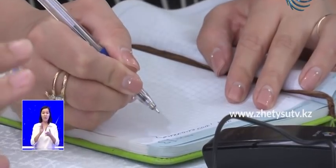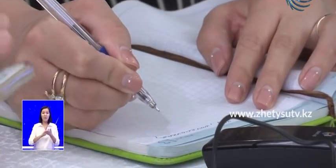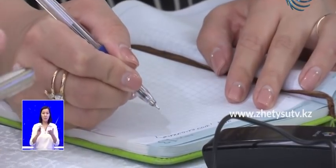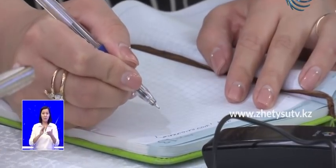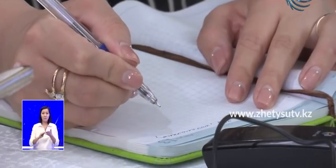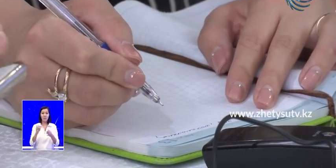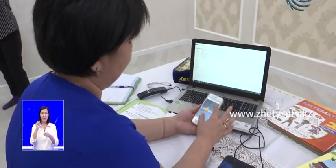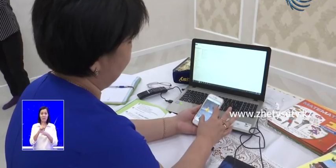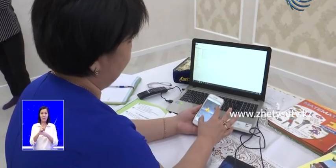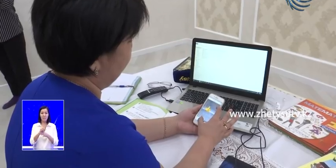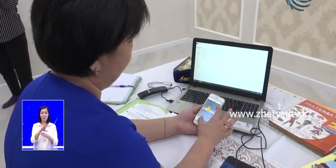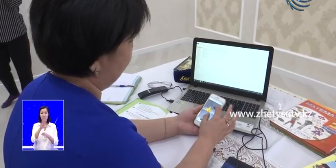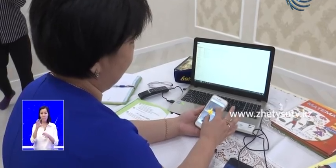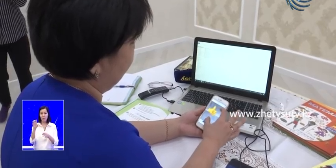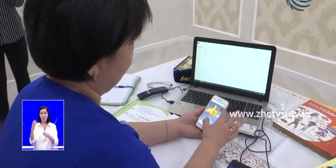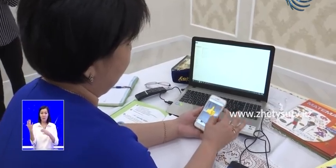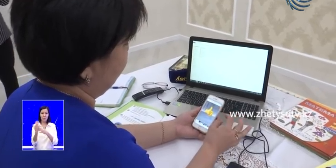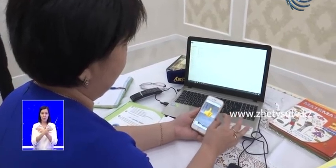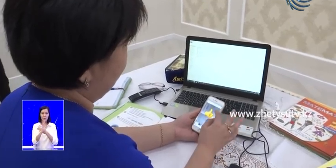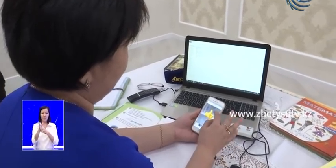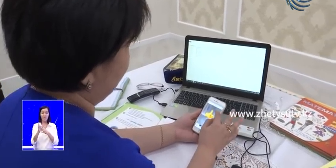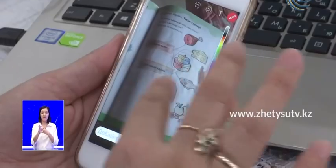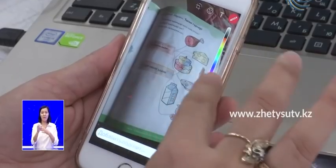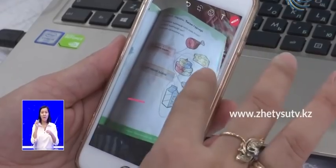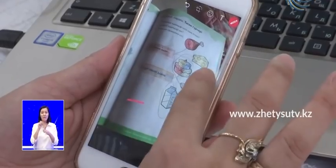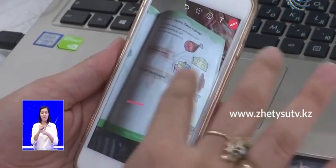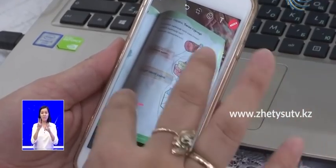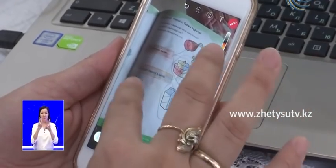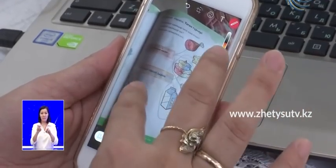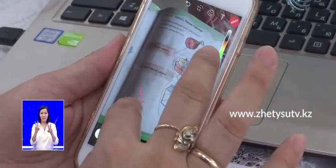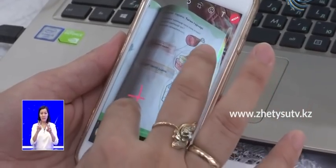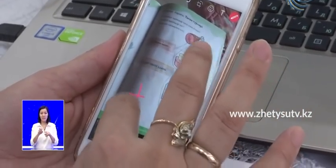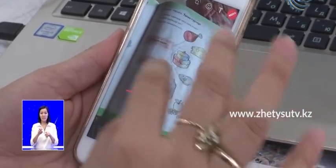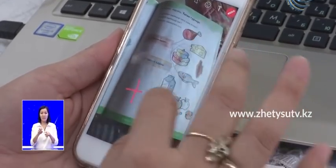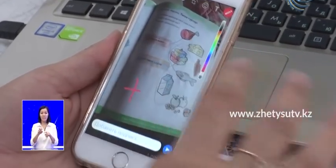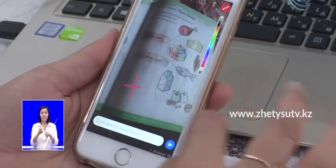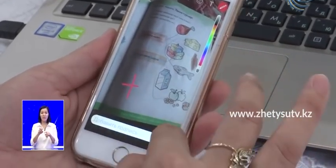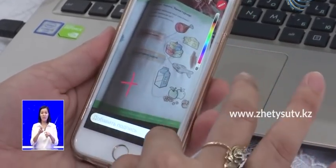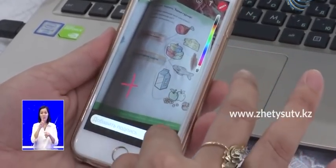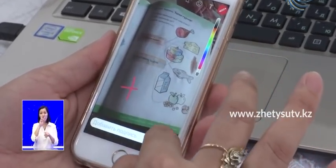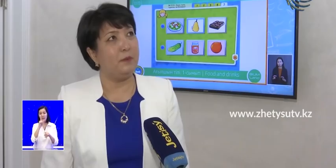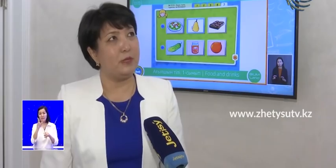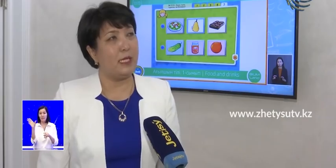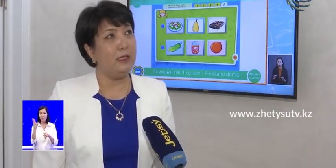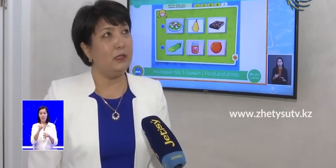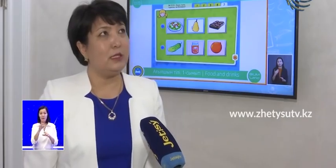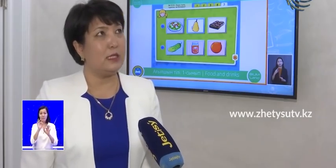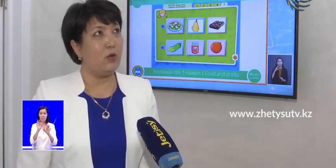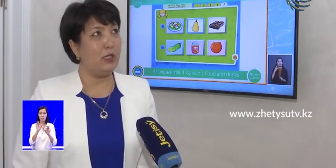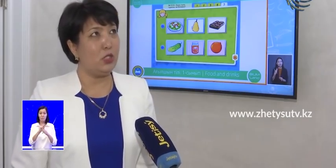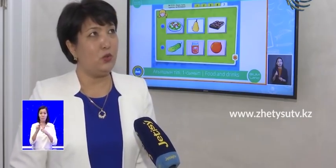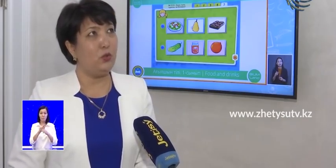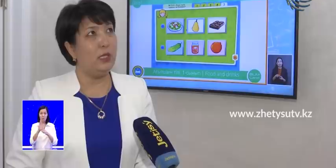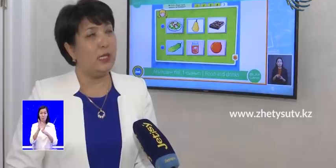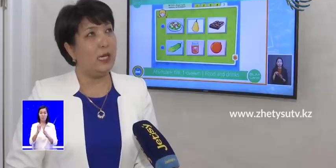жаттығулар сурет арқылы мұғалімге жолданады. Мұғалім тапсырманы тексеріп, қызыл бояумен белгілеп бағалайды. Мысалы,